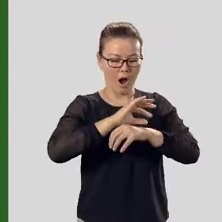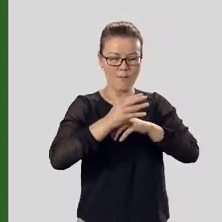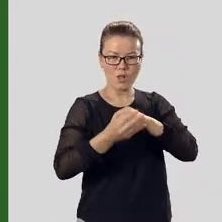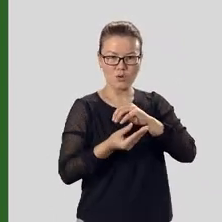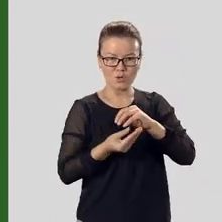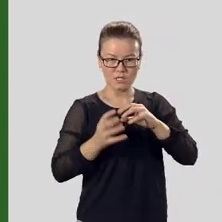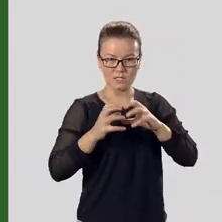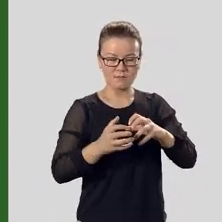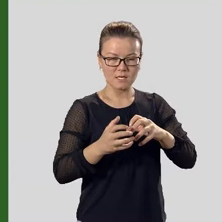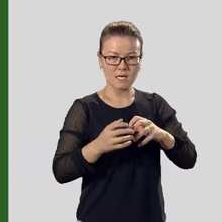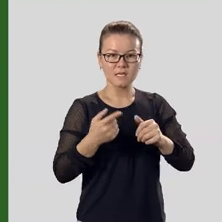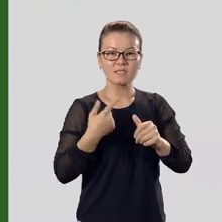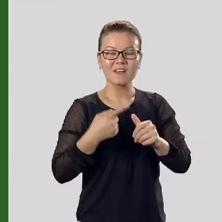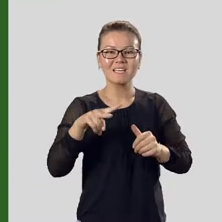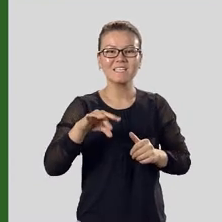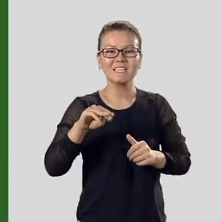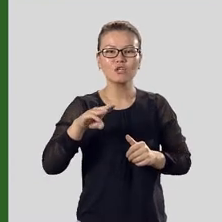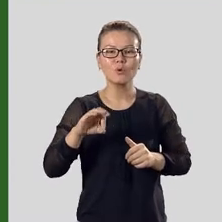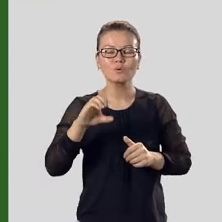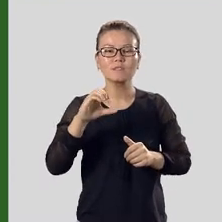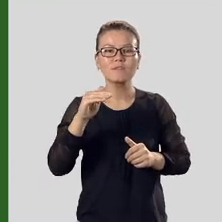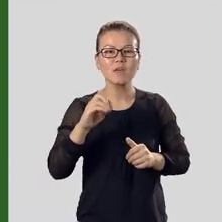которая называется литосферой.